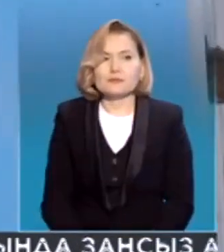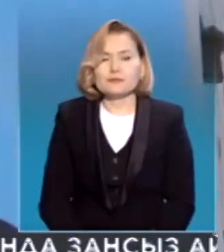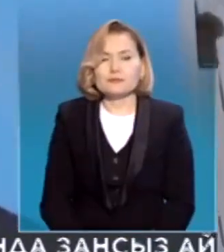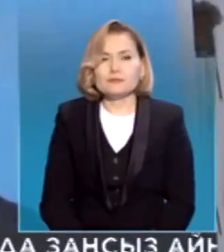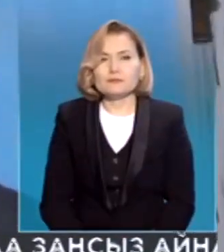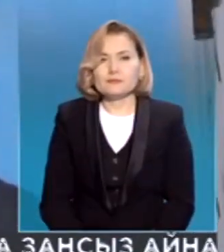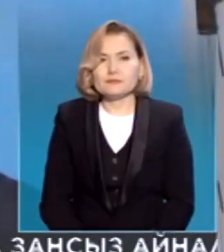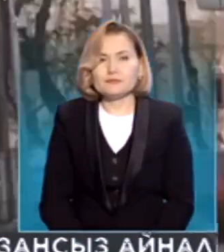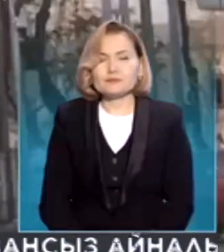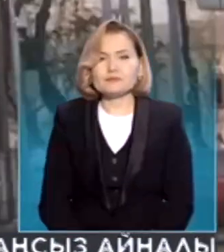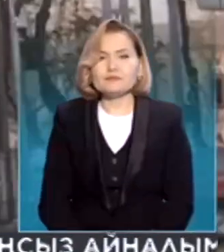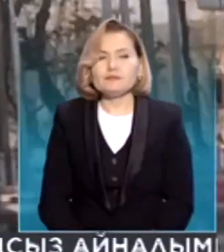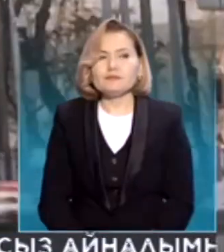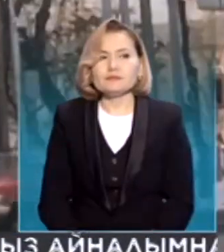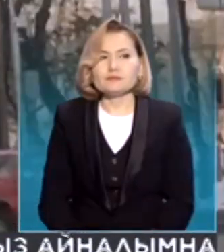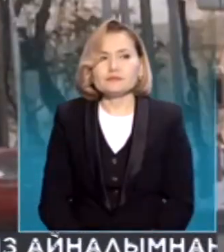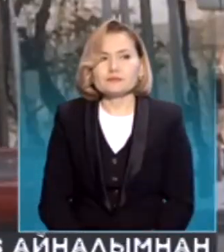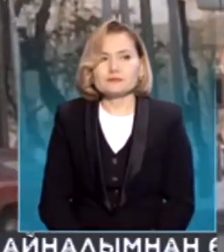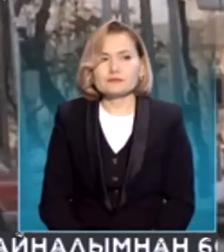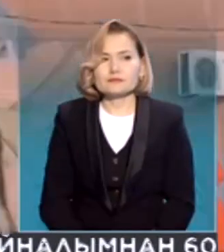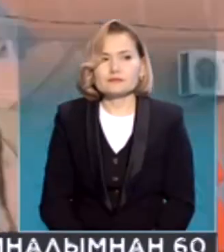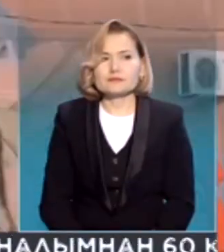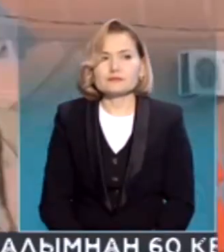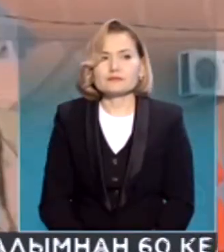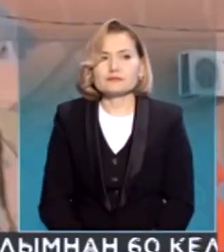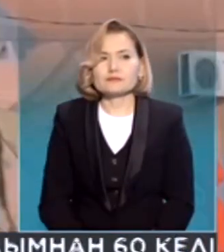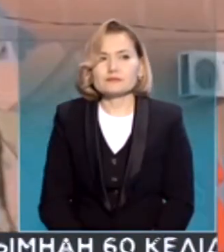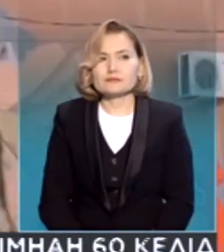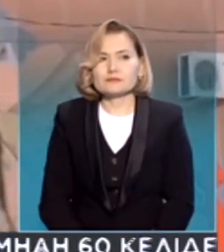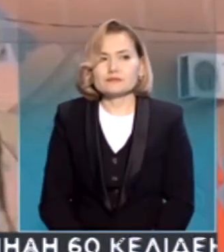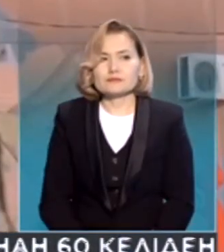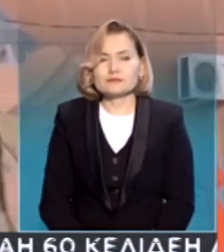Оразқызы, Қуаныш Қанатұлы, Ерболат Қуанышев, Қазақстан ұлттық телеарнасы, Алматы.